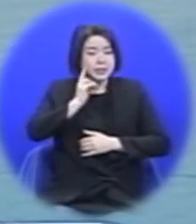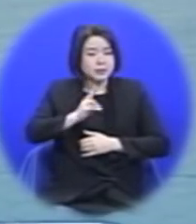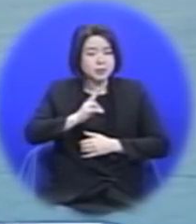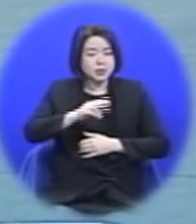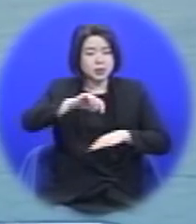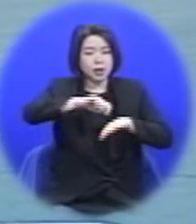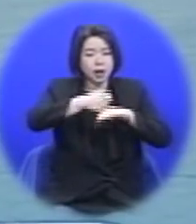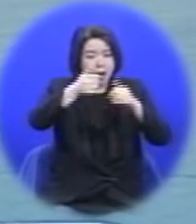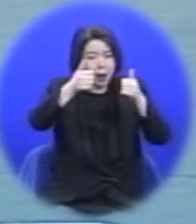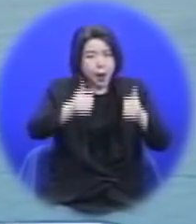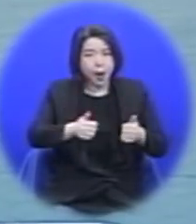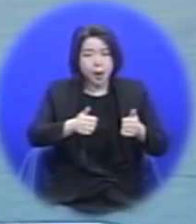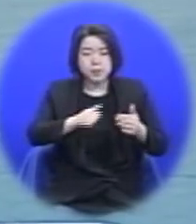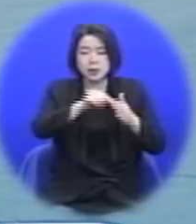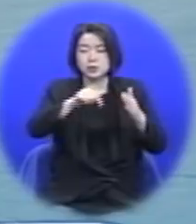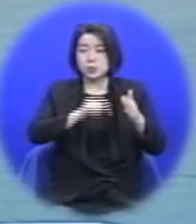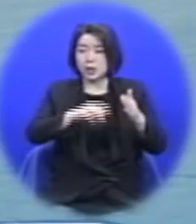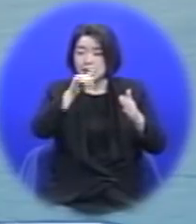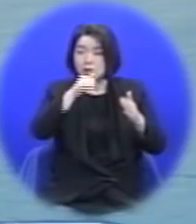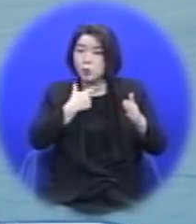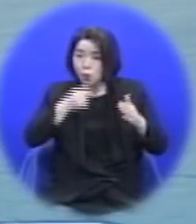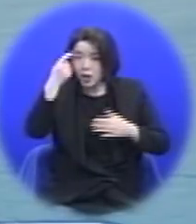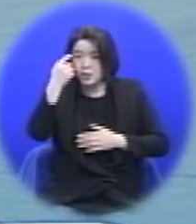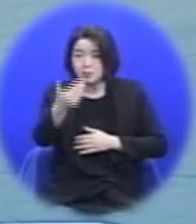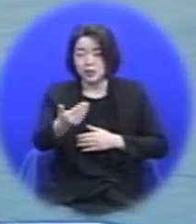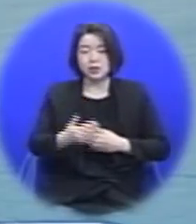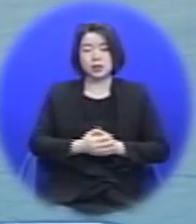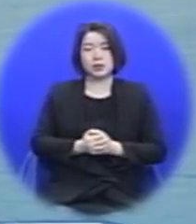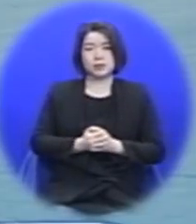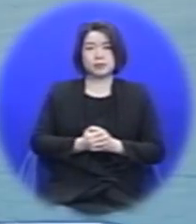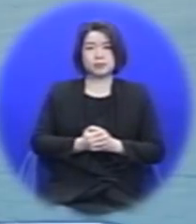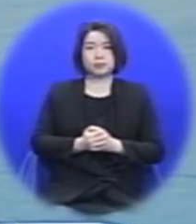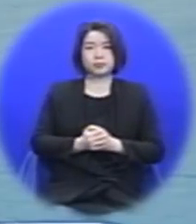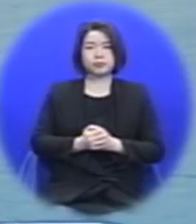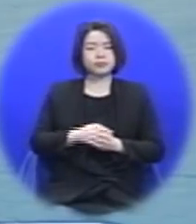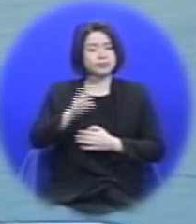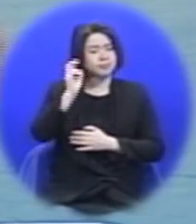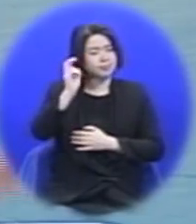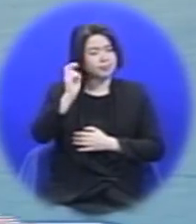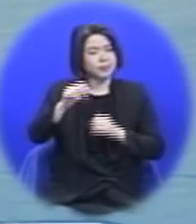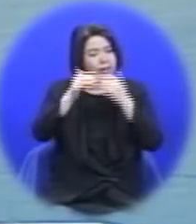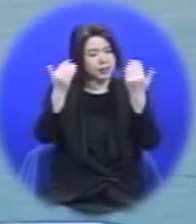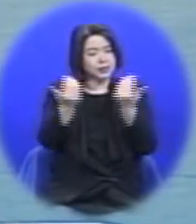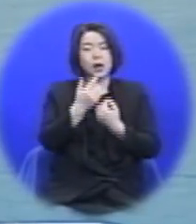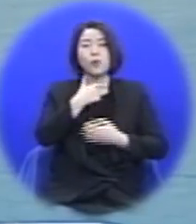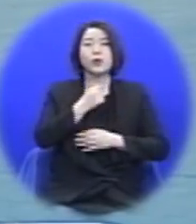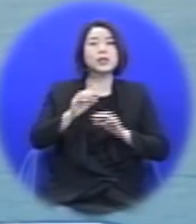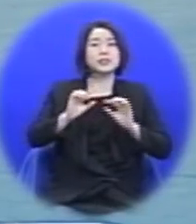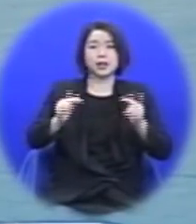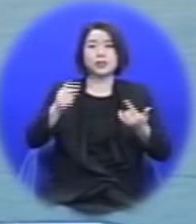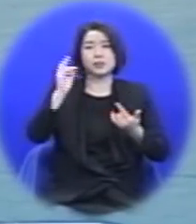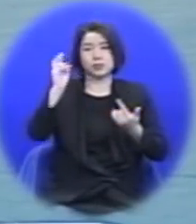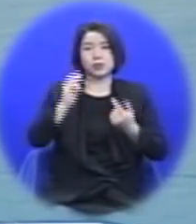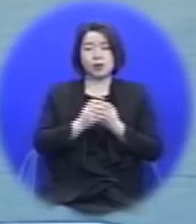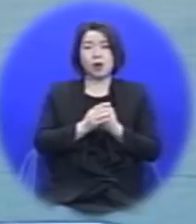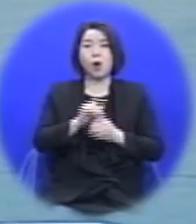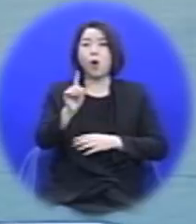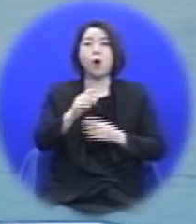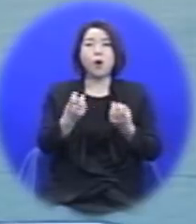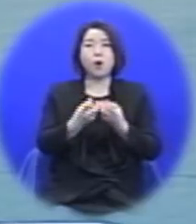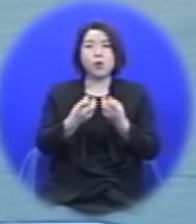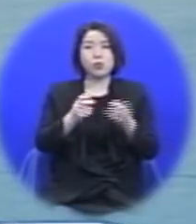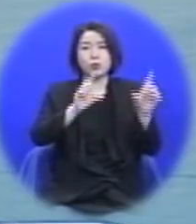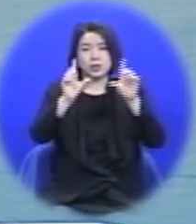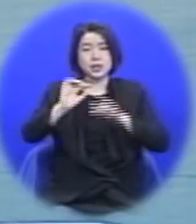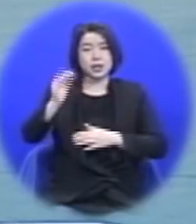재앙과 마지막 심판 속에 있기를 원하십니까? 아마 다 원하지 않으실 겁니다. 그럼 어떻게 살아야